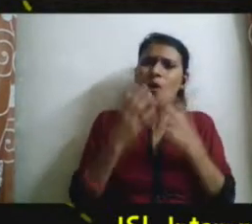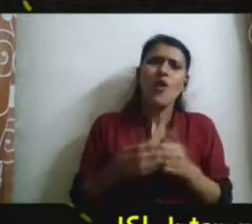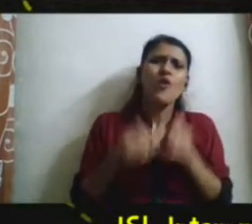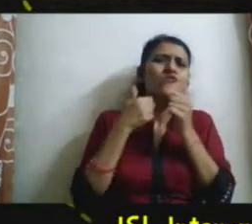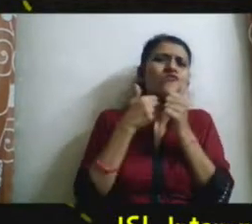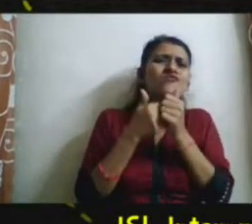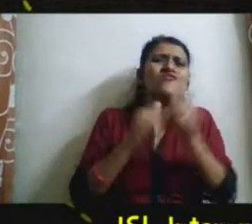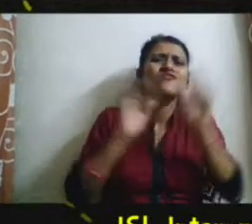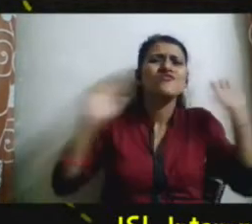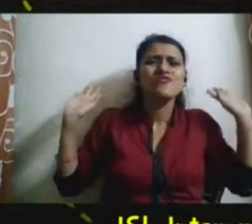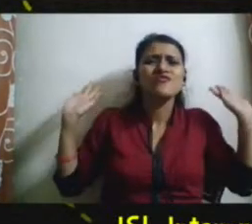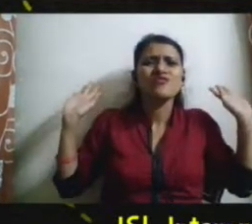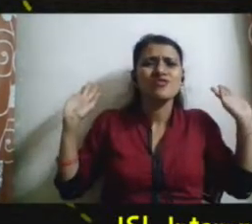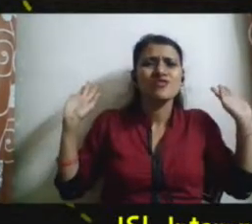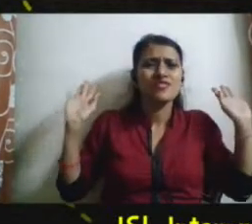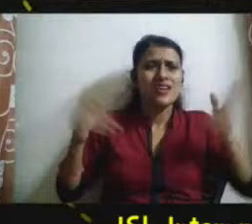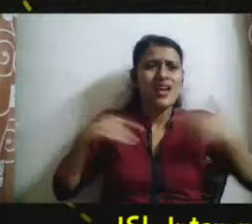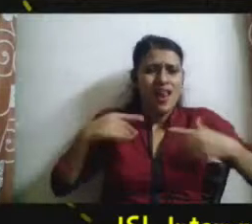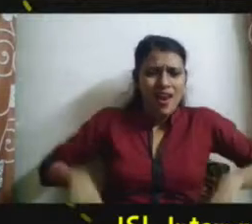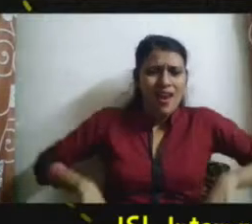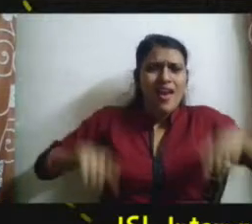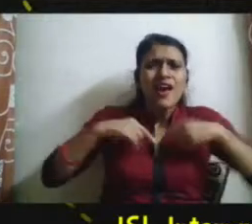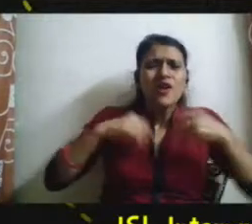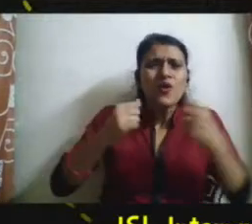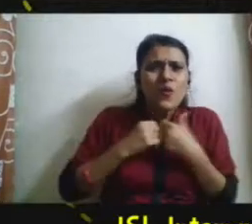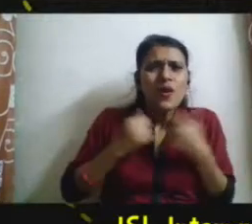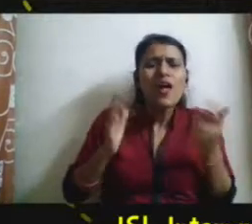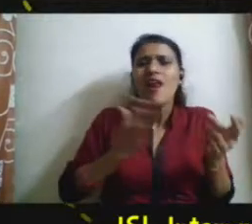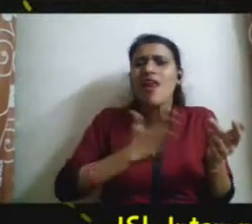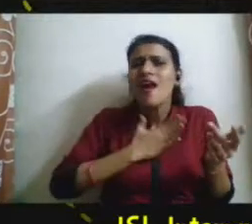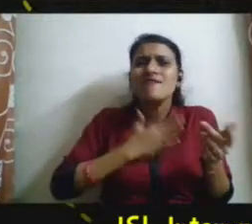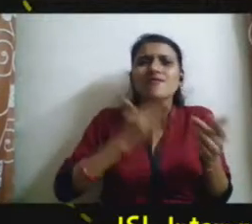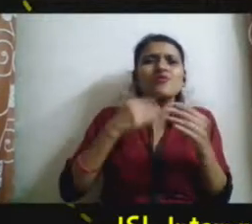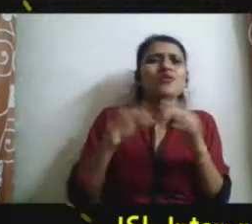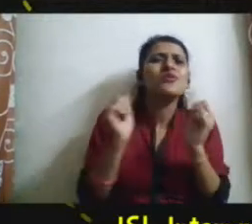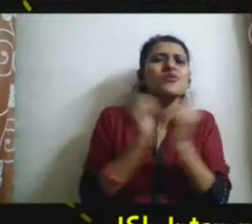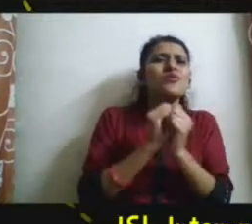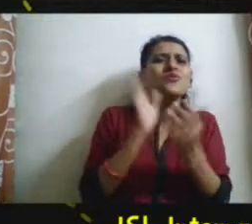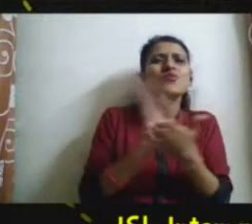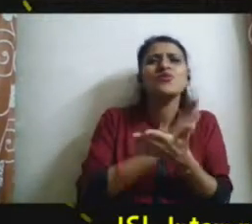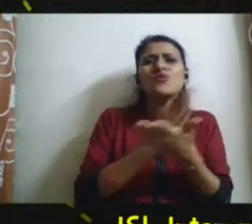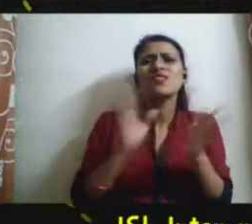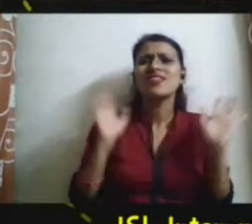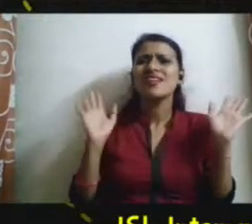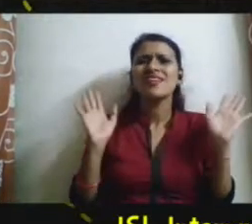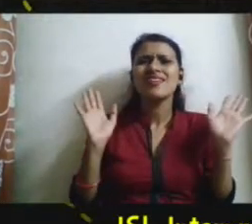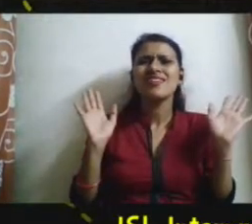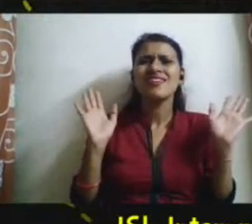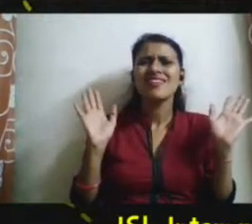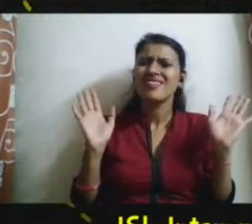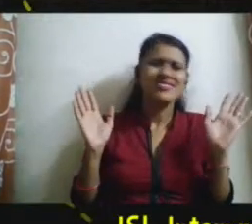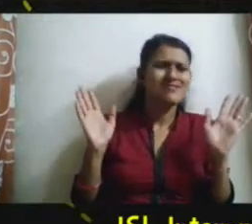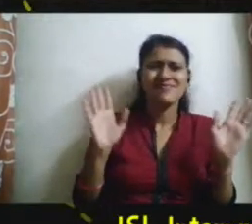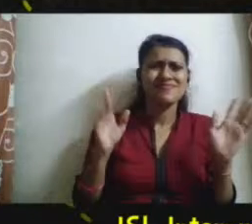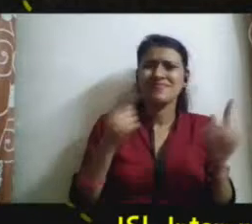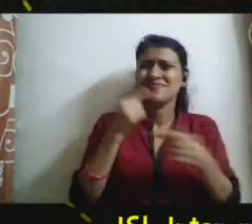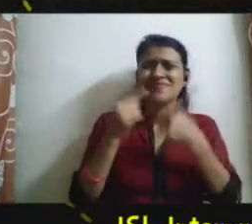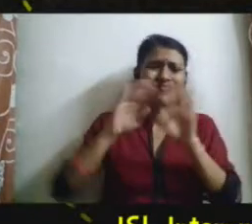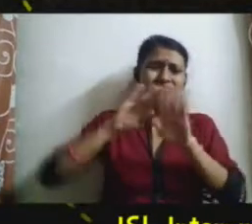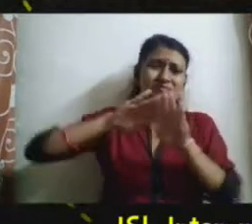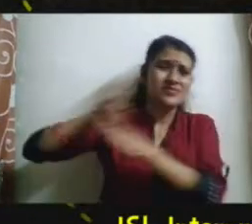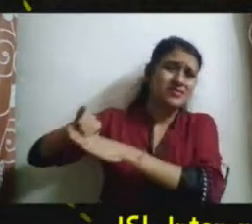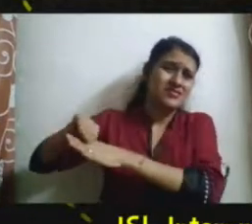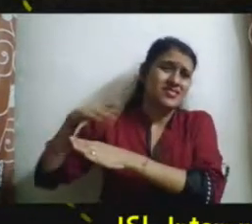at the life I've been able to live with the music. अब क्या इस सब में पढ़ना है? You know, if somebody says I don't